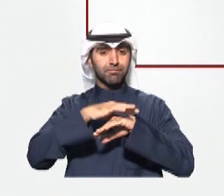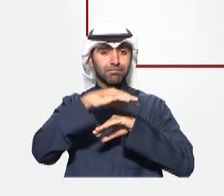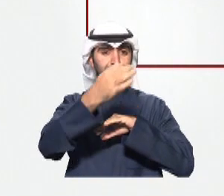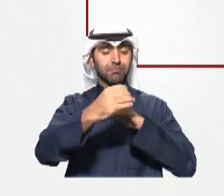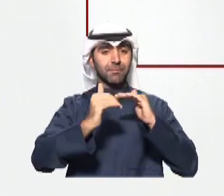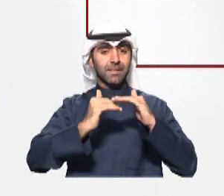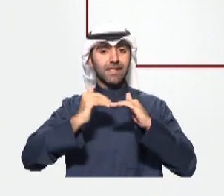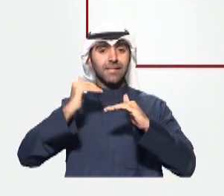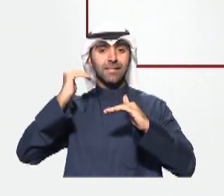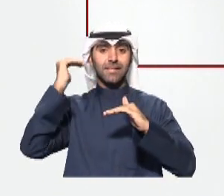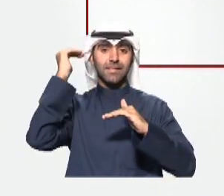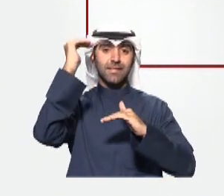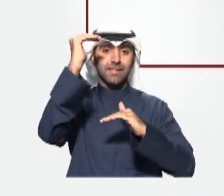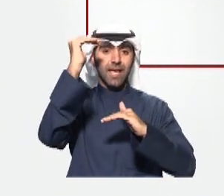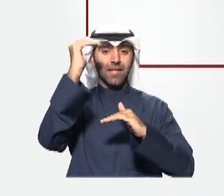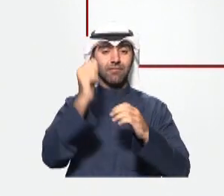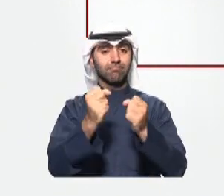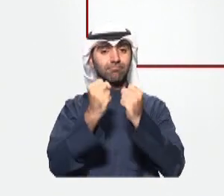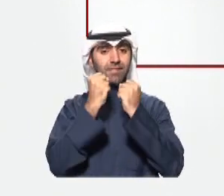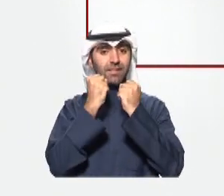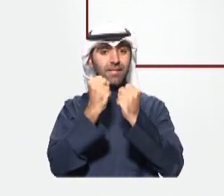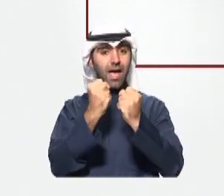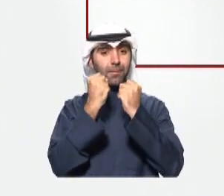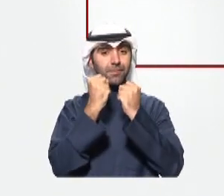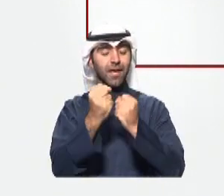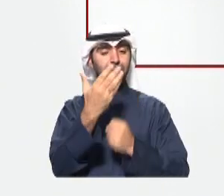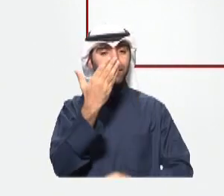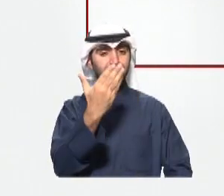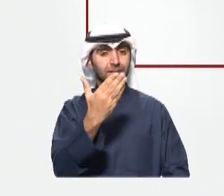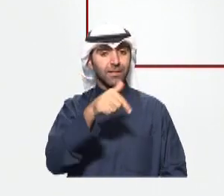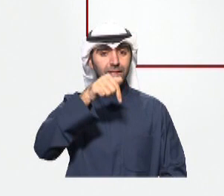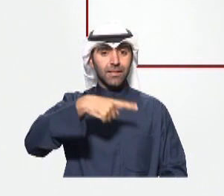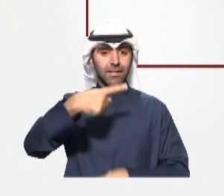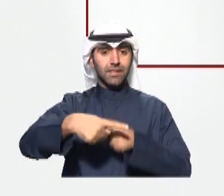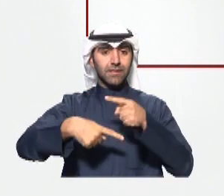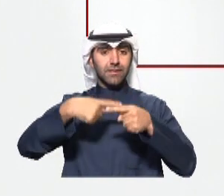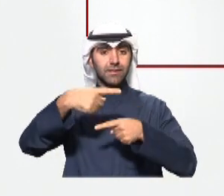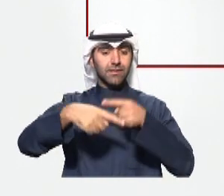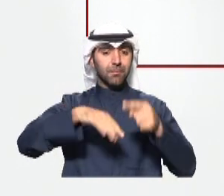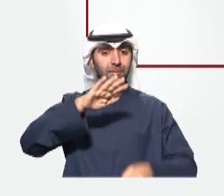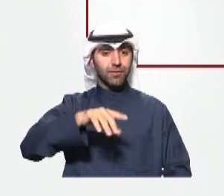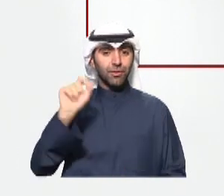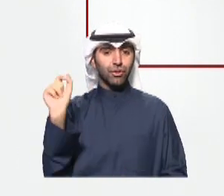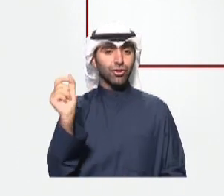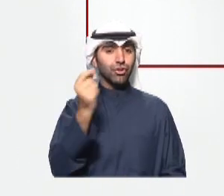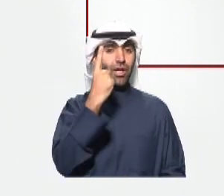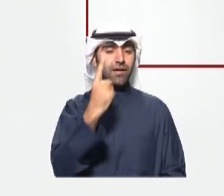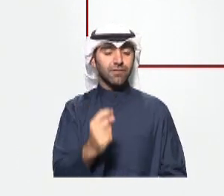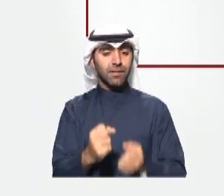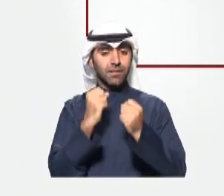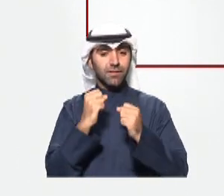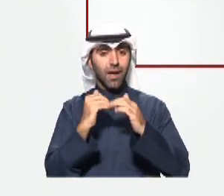والتعافي، على الرغم من مضي أيام متتالية في أشهر سابقة عندما كانت